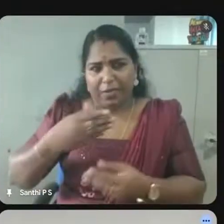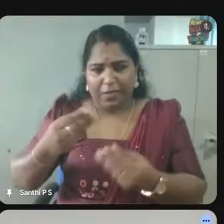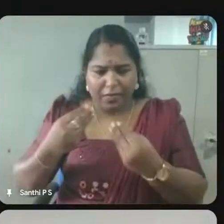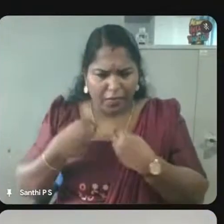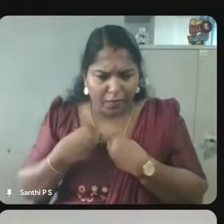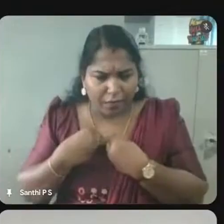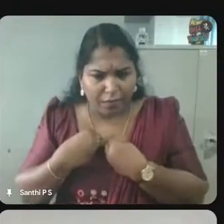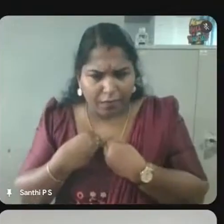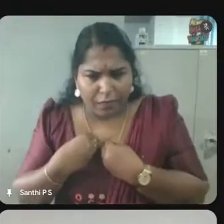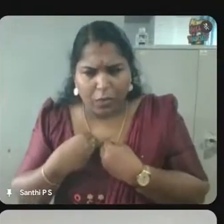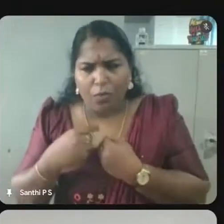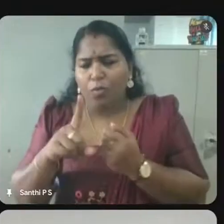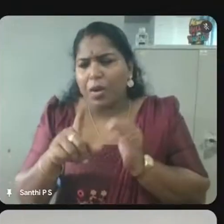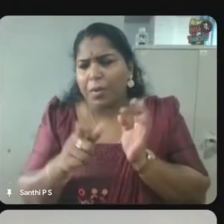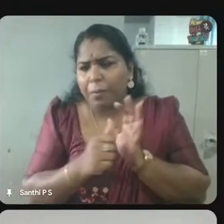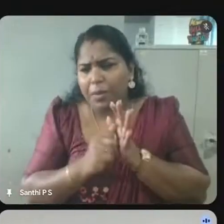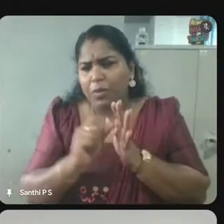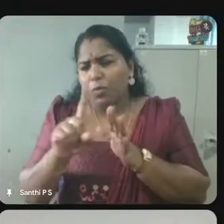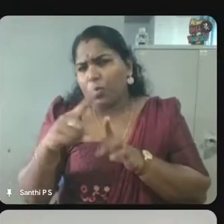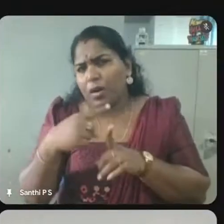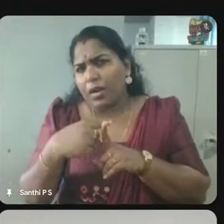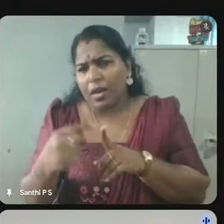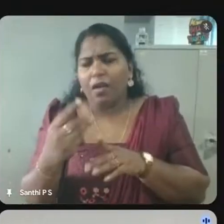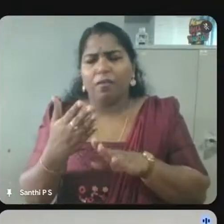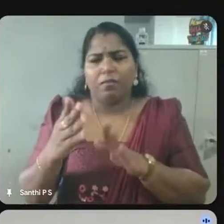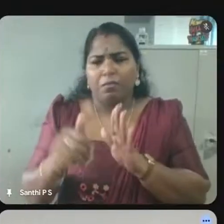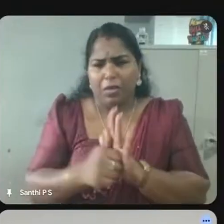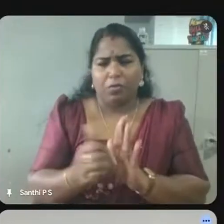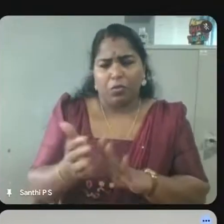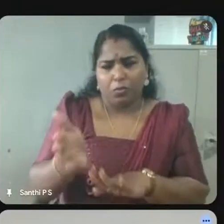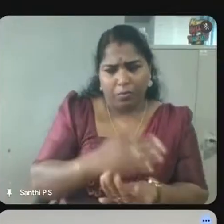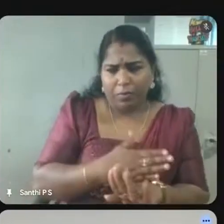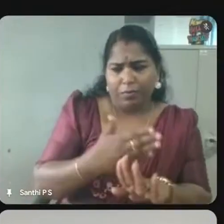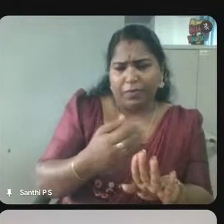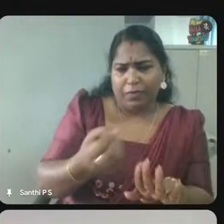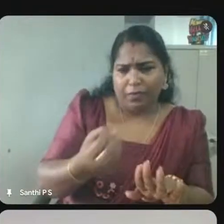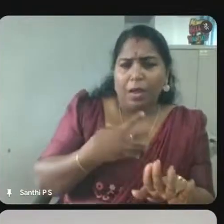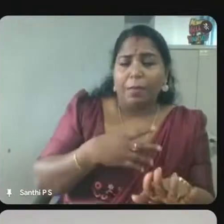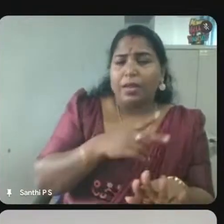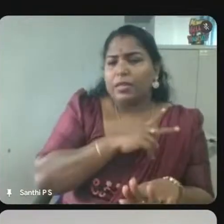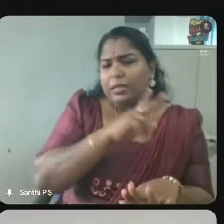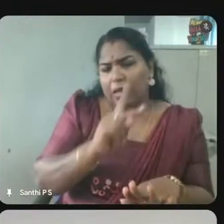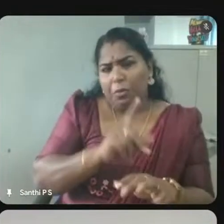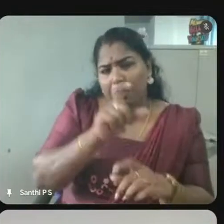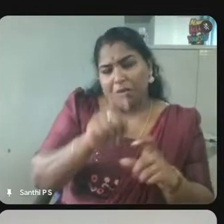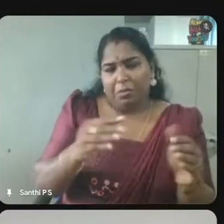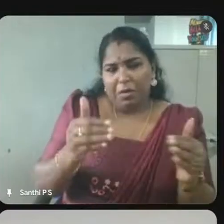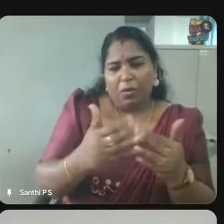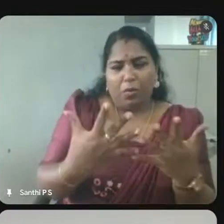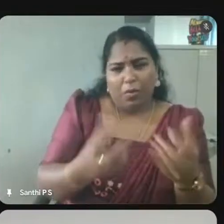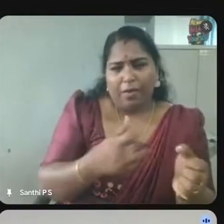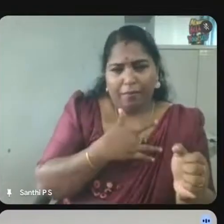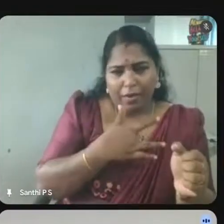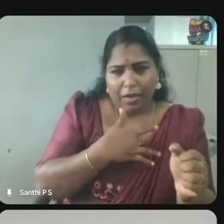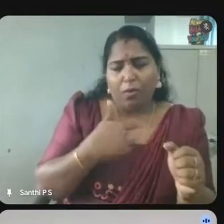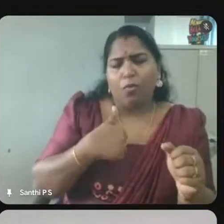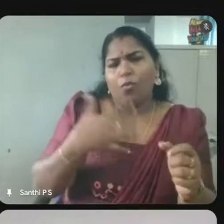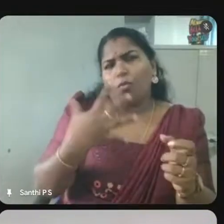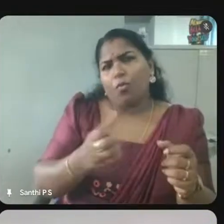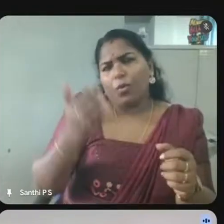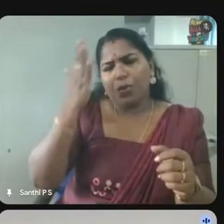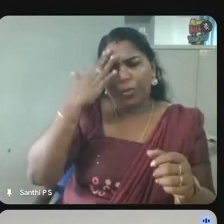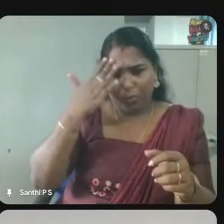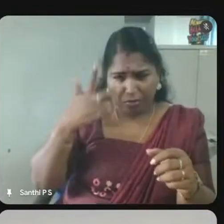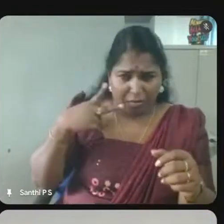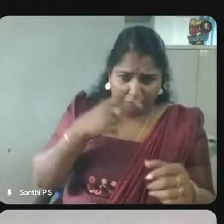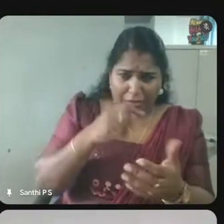ചെയ്തില്ല. ഒരു 1.5 മാസം മുമ്പാണ് അഡ്വൈസ് ചെയ്തത്. സെക്കൻഡ് ഒപ്പീനിയൻ എടുക്കണം. അത് കഴിഞ്ഞിട്ട് എനിക്ക് അറിയാൻ വേണം അത്